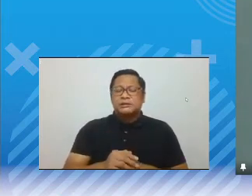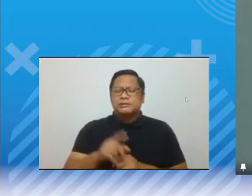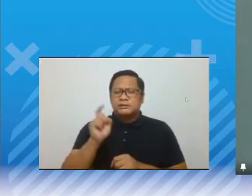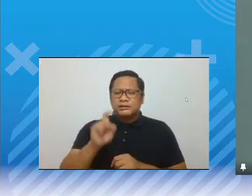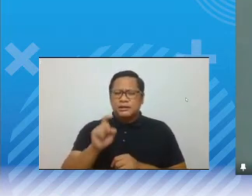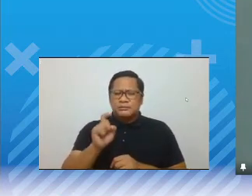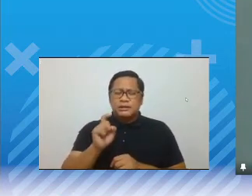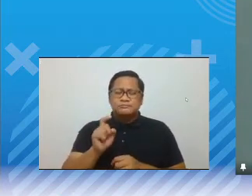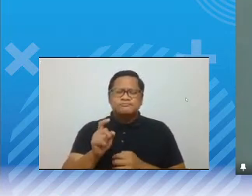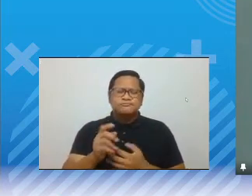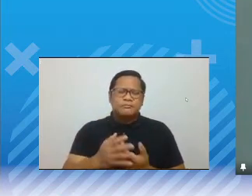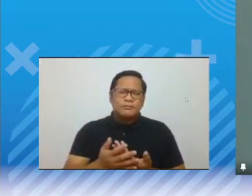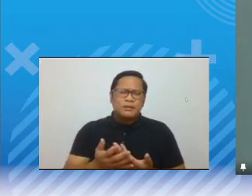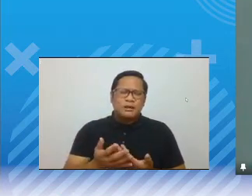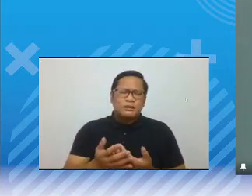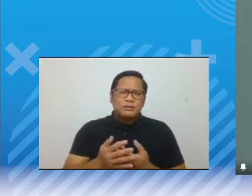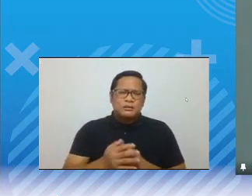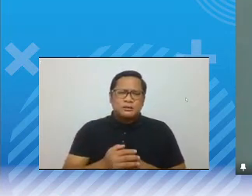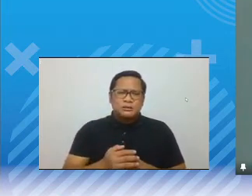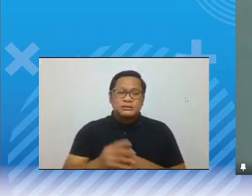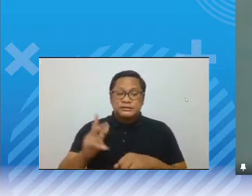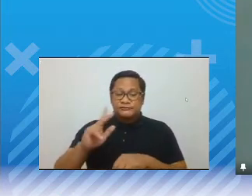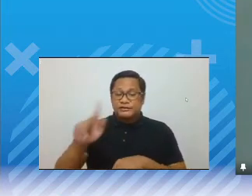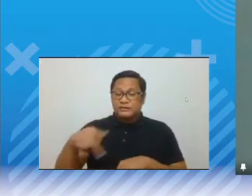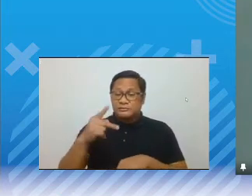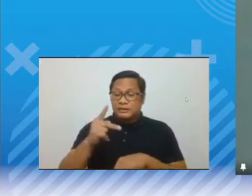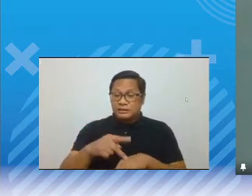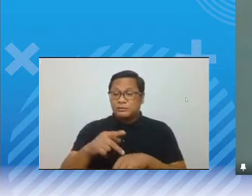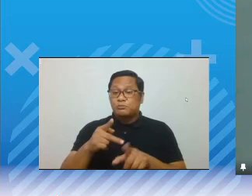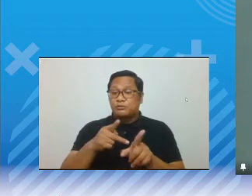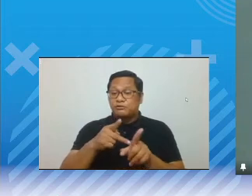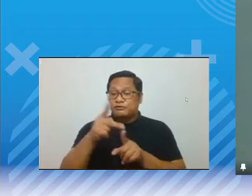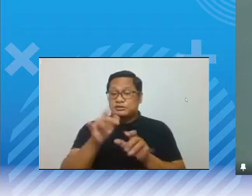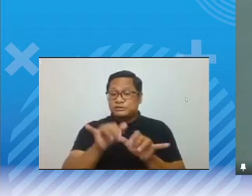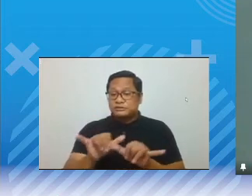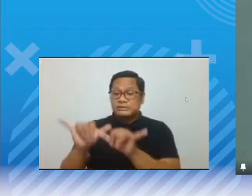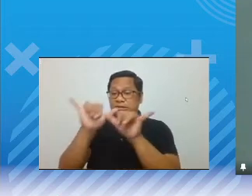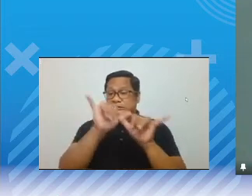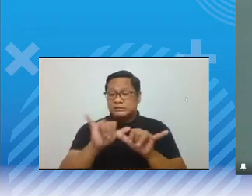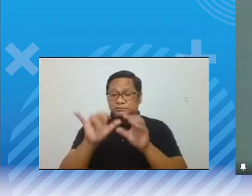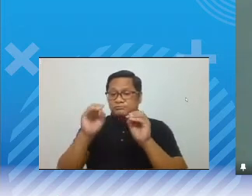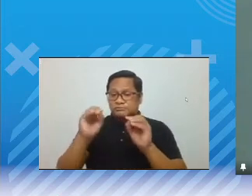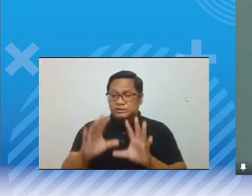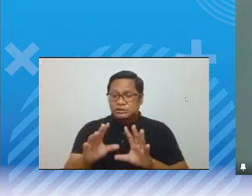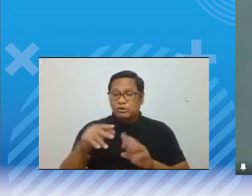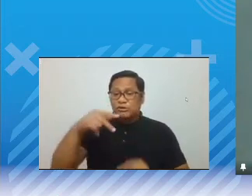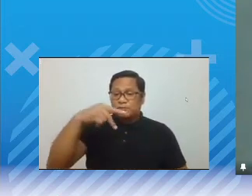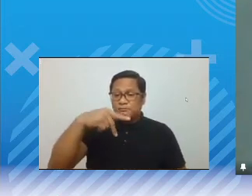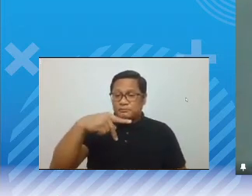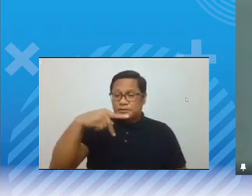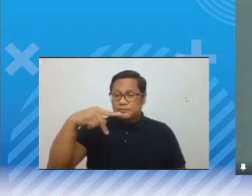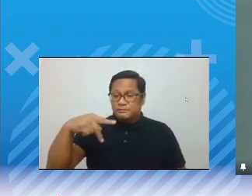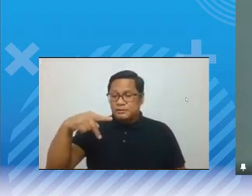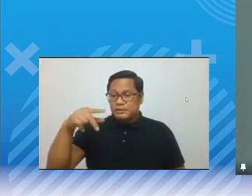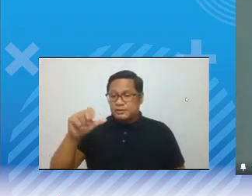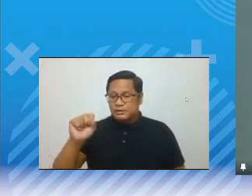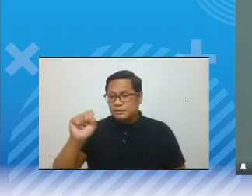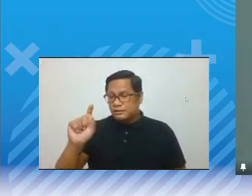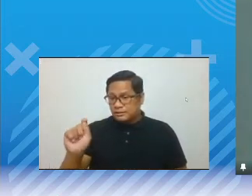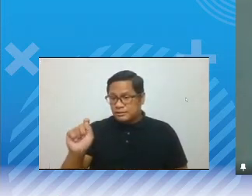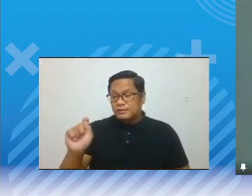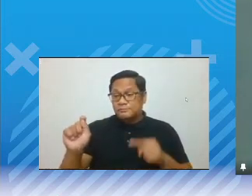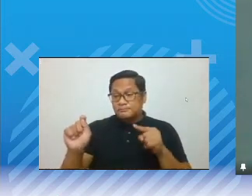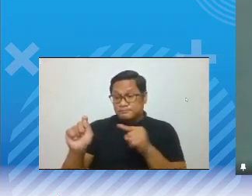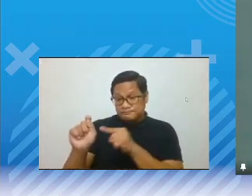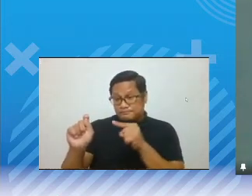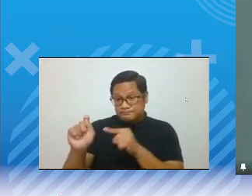doon sa Philippine Professional Standards for Teachers or yung PPST. Kasi po, ito po ay